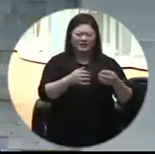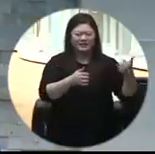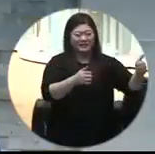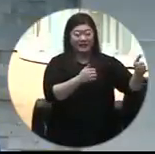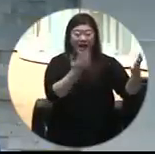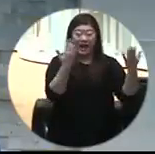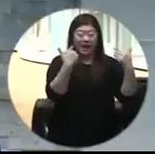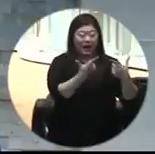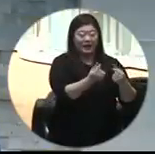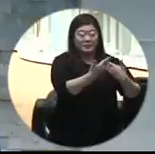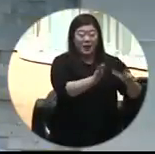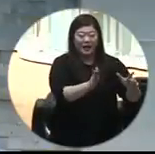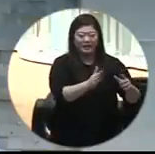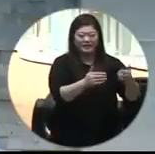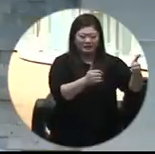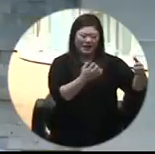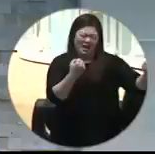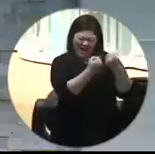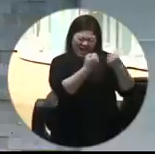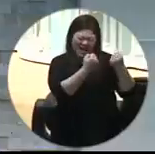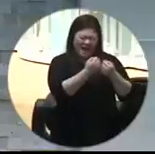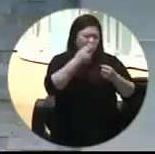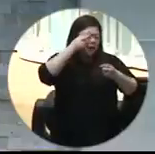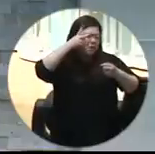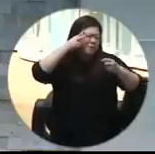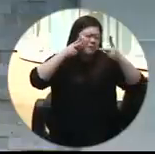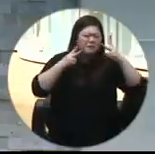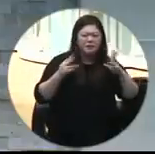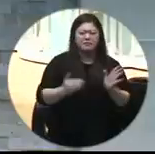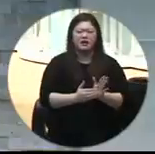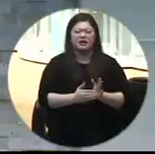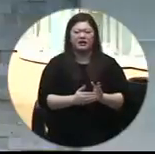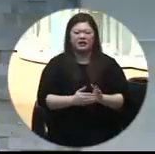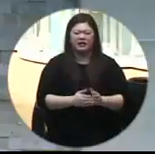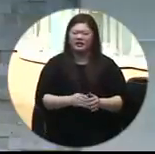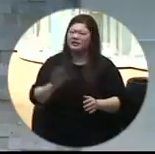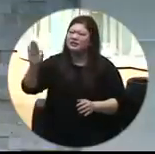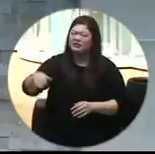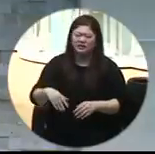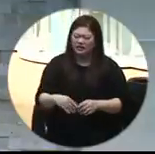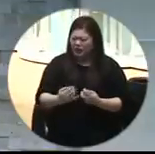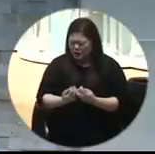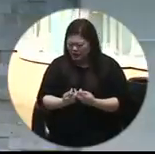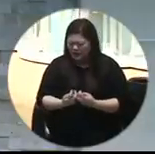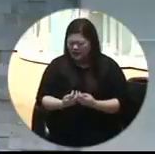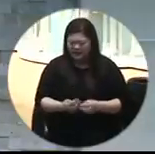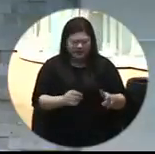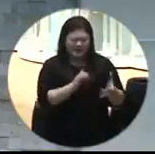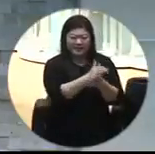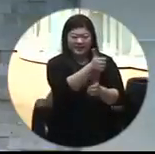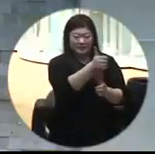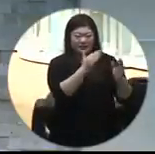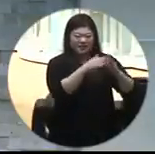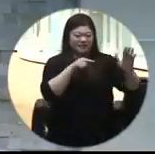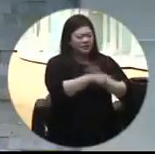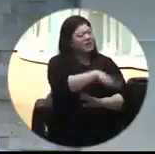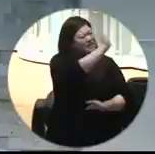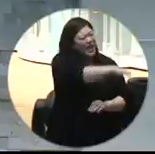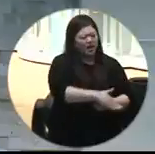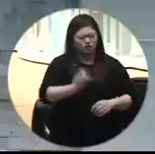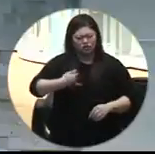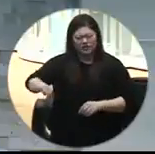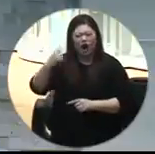얼마나 열받칩니까? 팍 찾아갔어요. 어떻게 그냥 우리 딸을 이거? 당신 아들이 때려가지고 이렇게 뭐 찢어지니까 어떻게 그냥